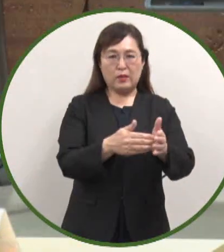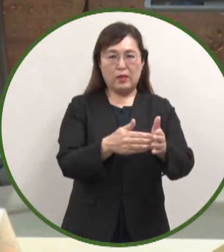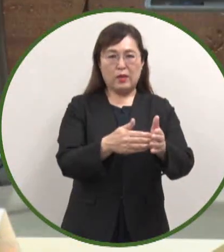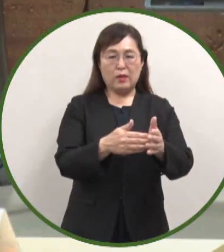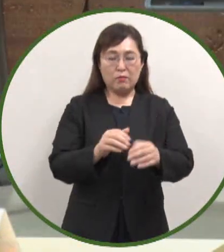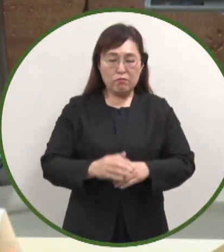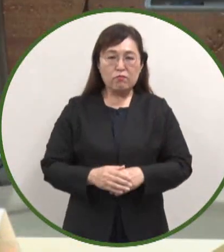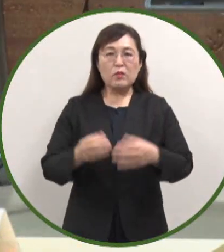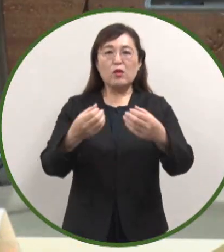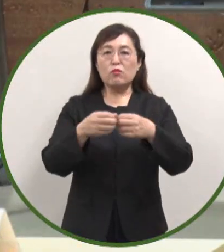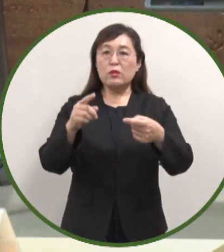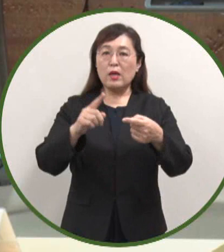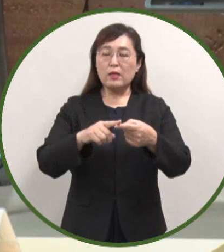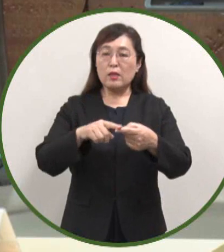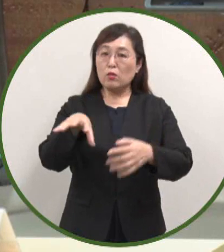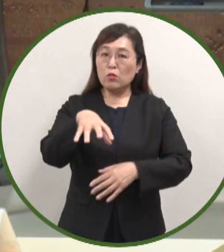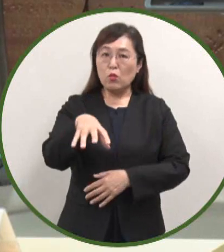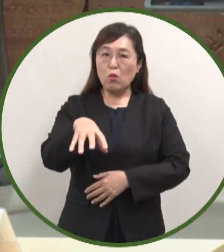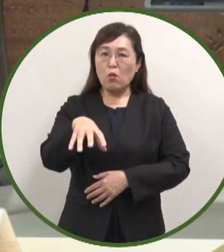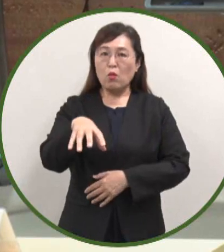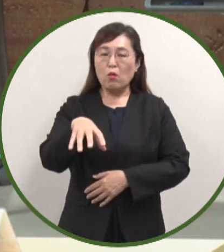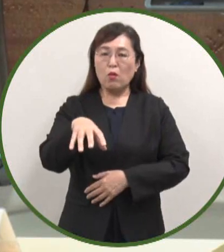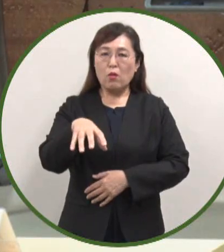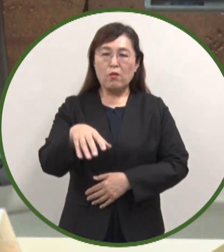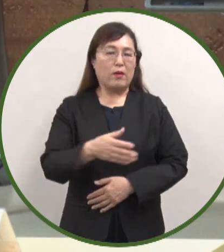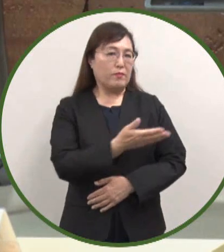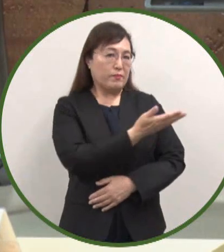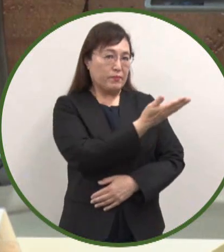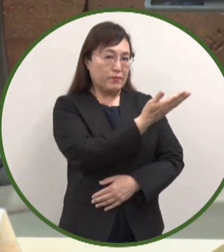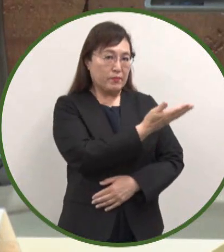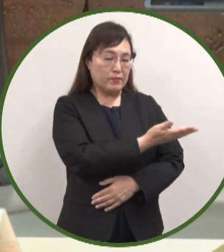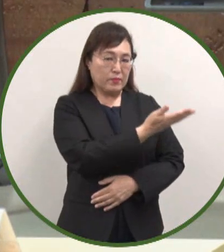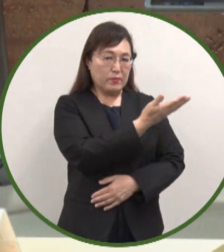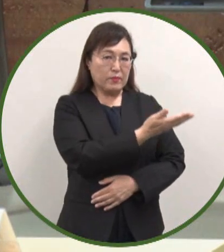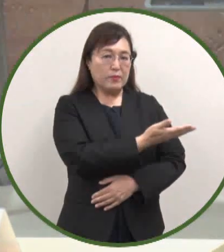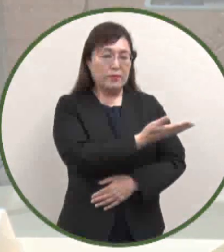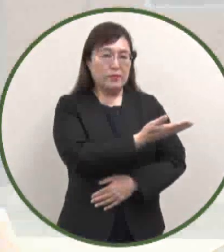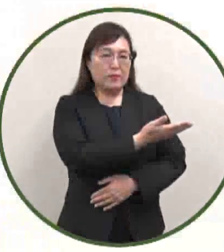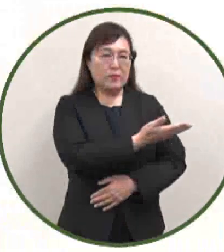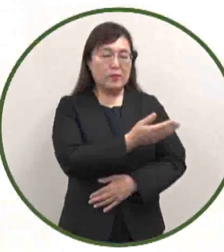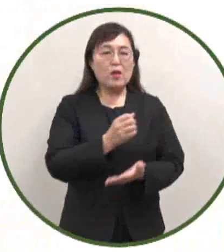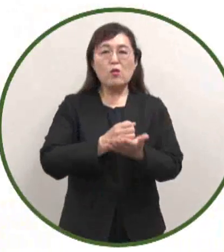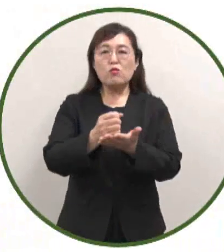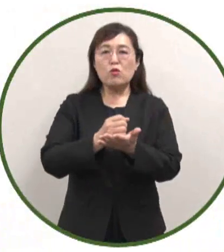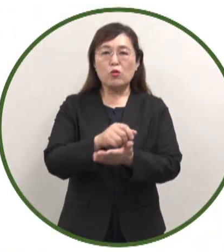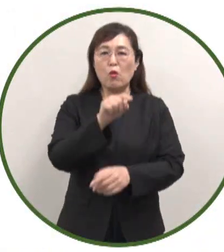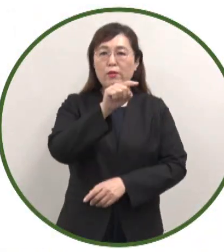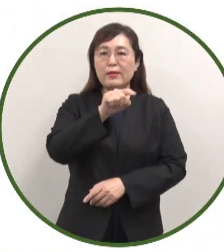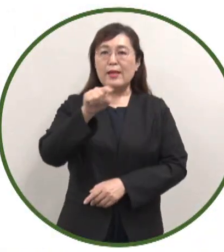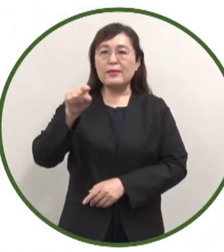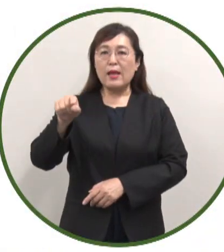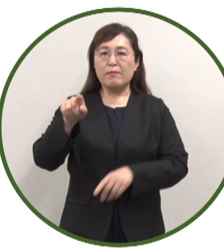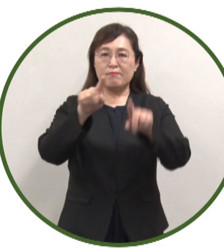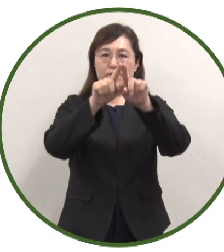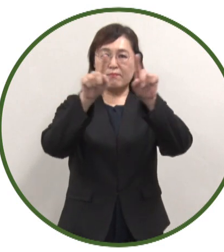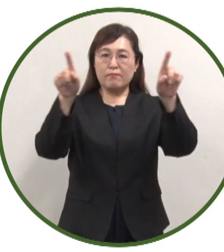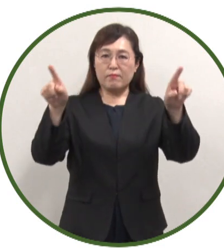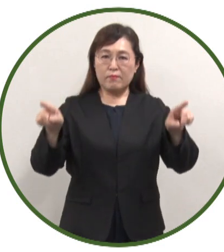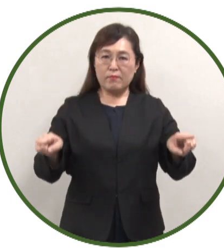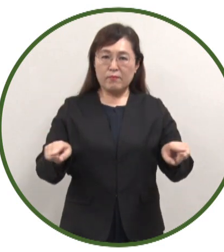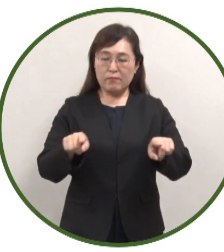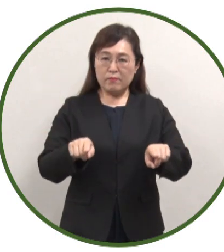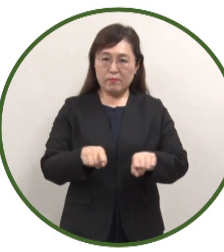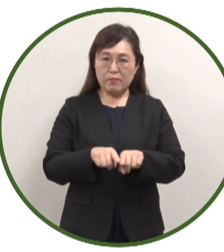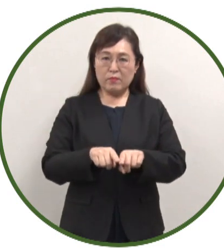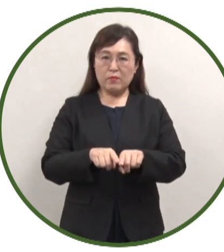この具体的なエリアについては次になりますが、この黒い点線で囲われた